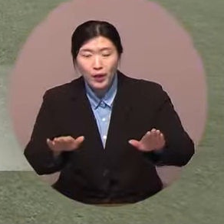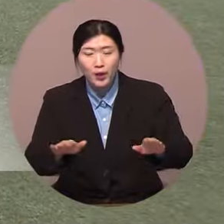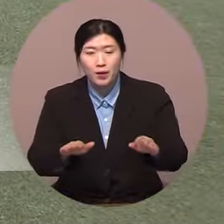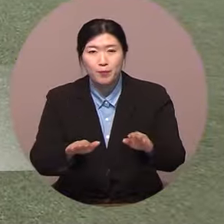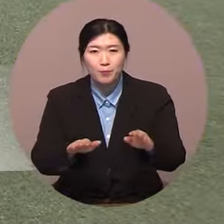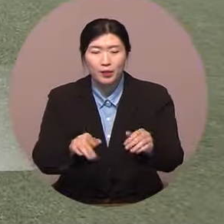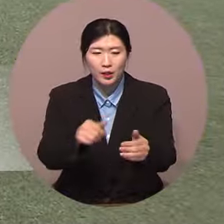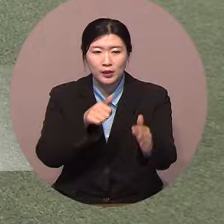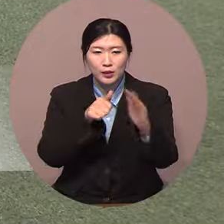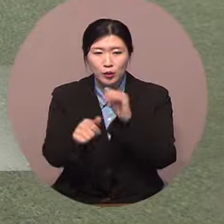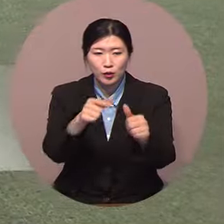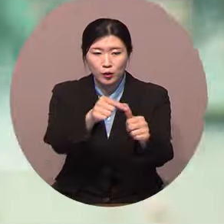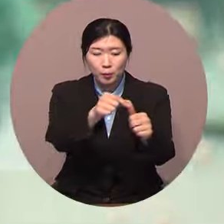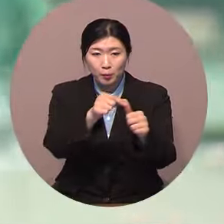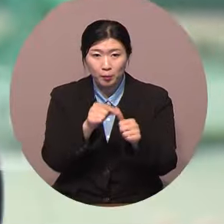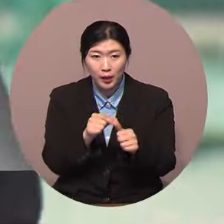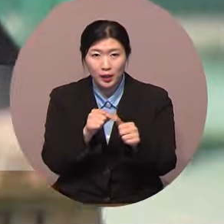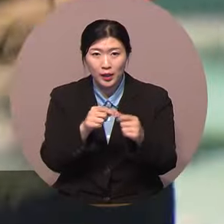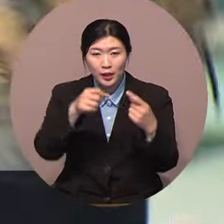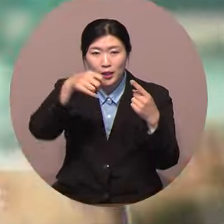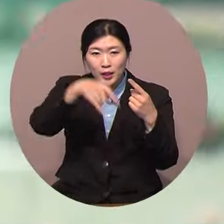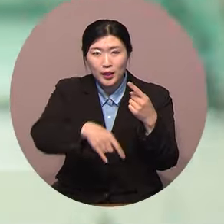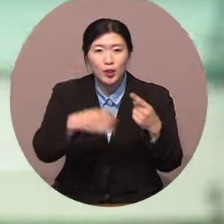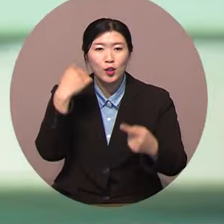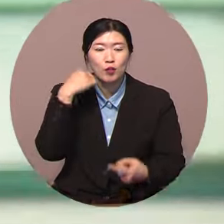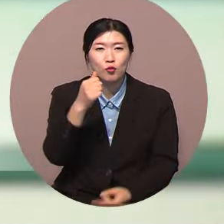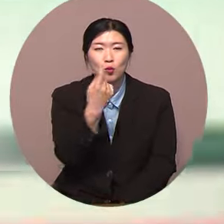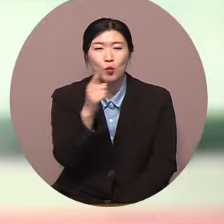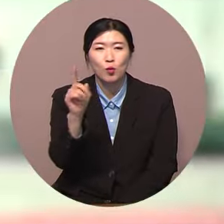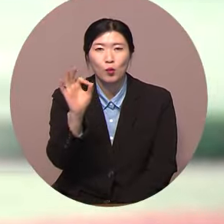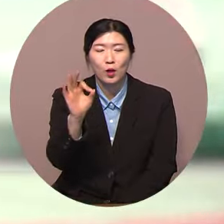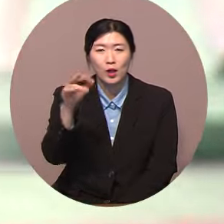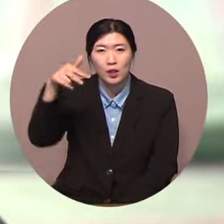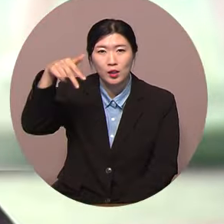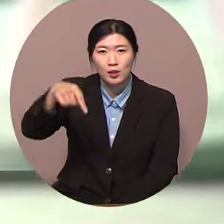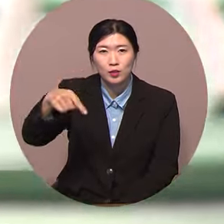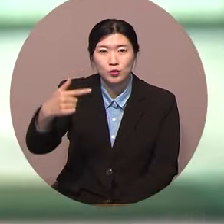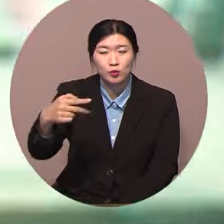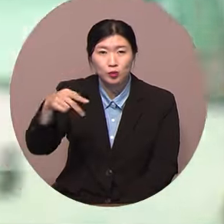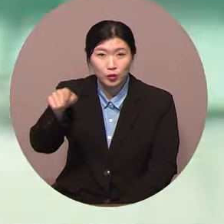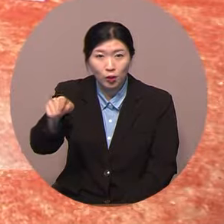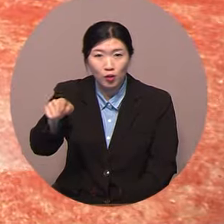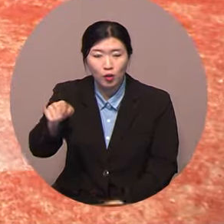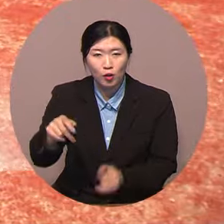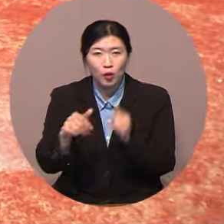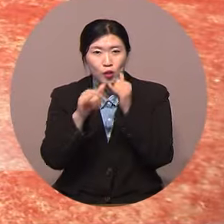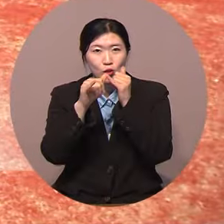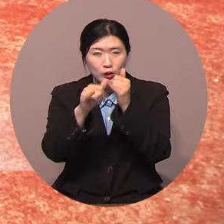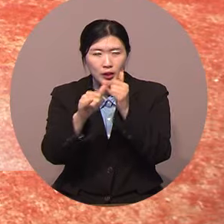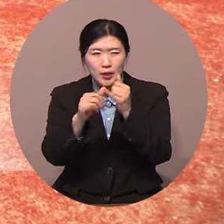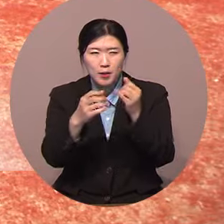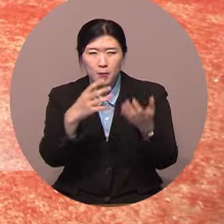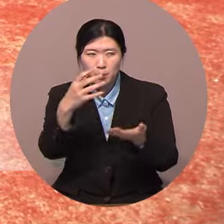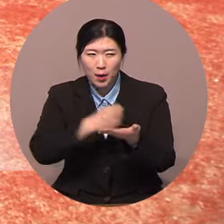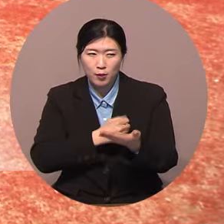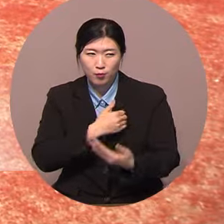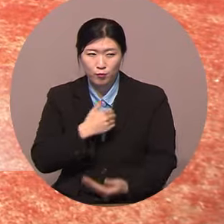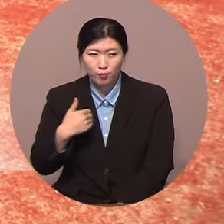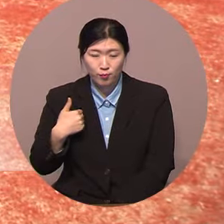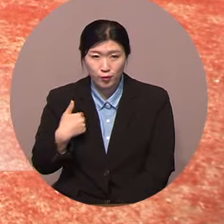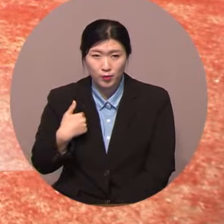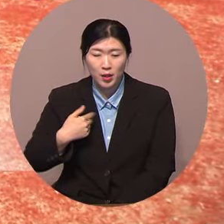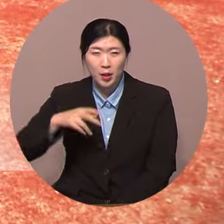입단한 고졸 신인 투수 황준선은 문동주의 뒤를 이을 신인왕 후보로 첫 손에 꼽힙니다. 최고